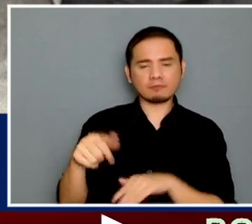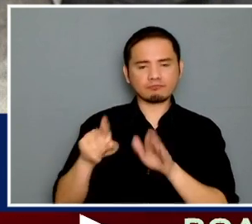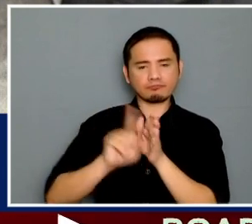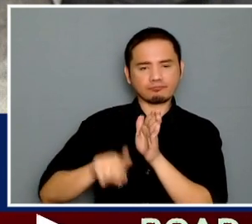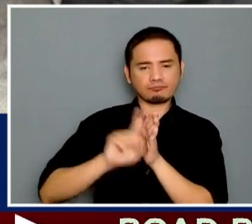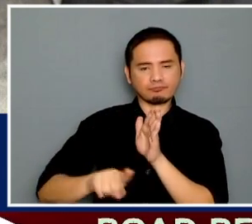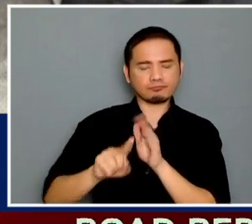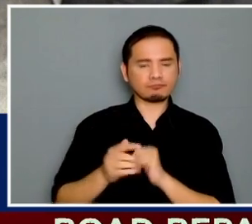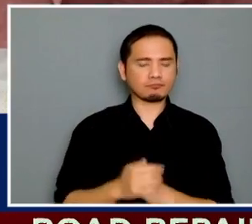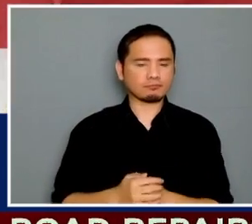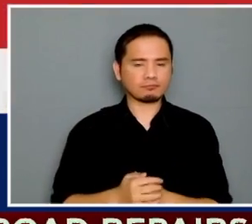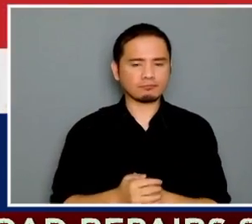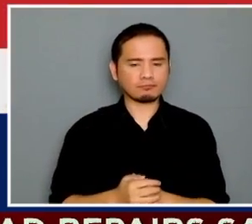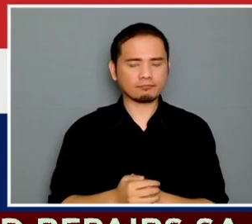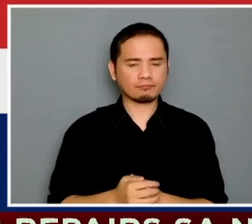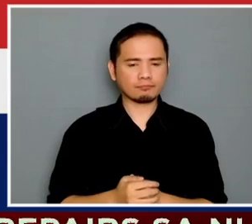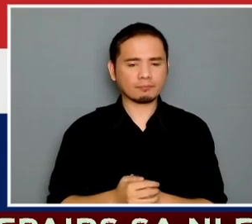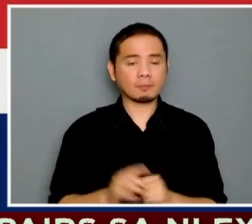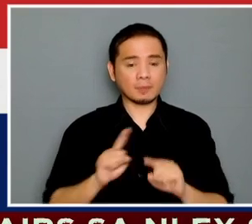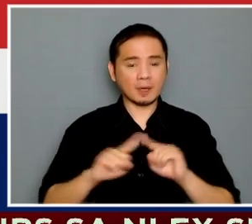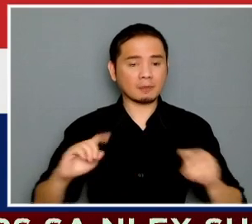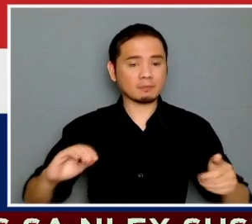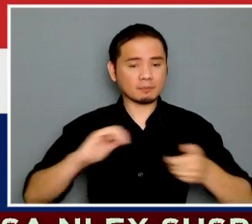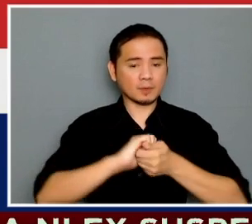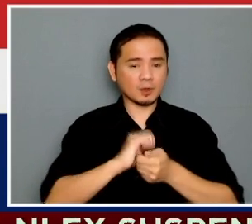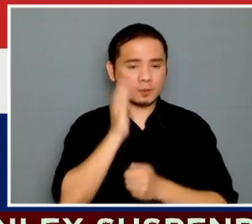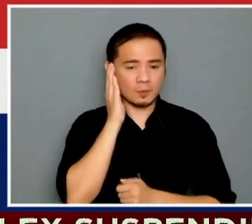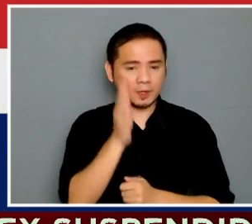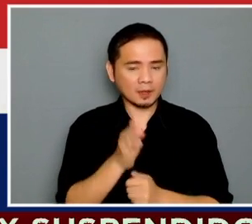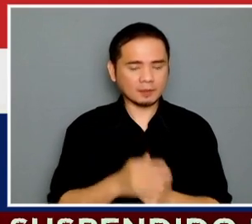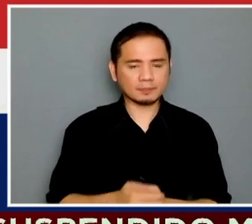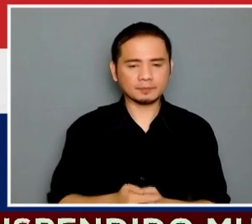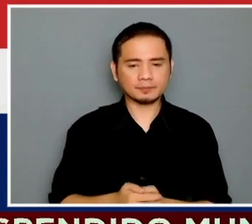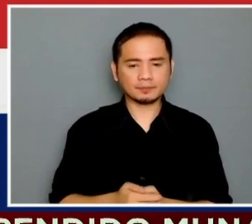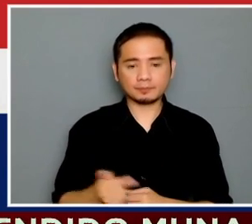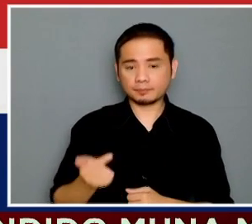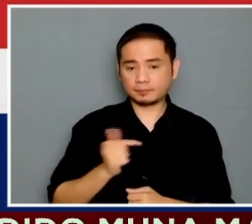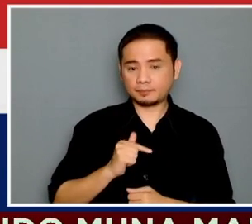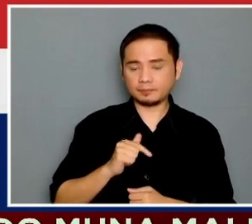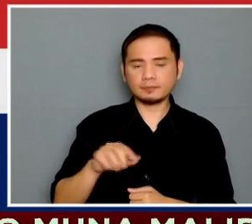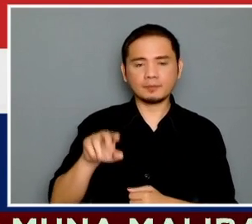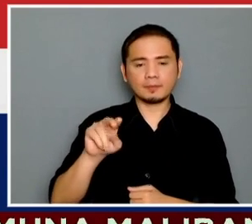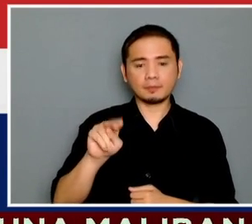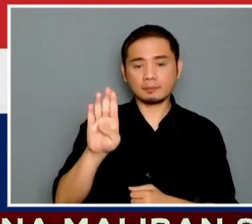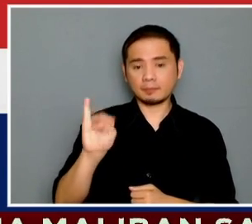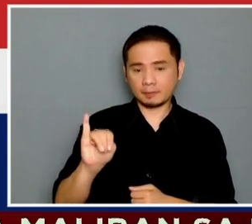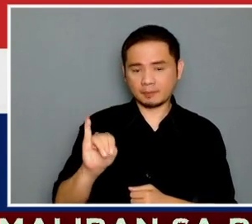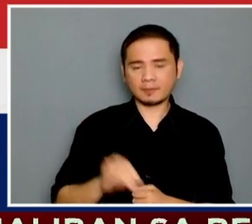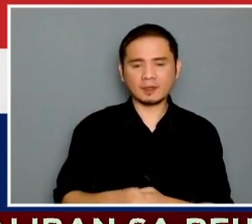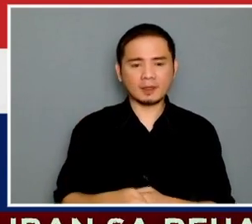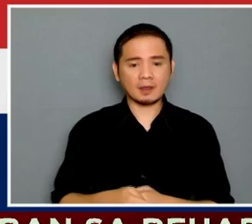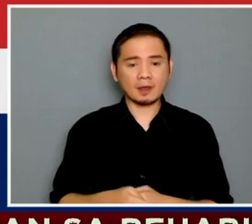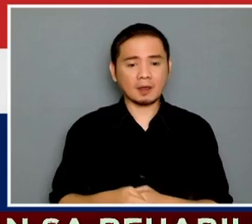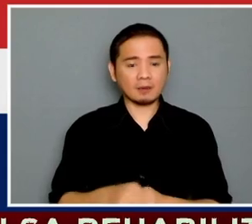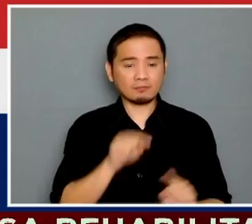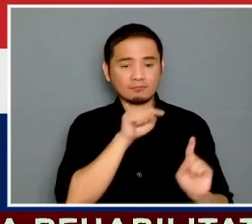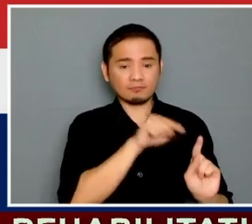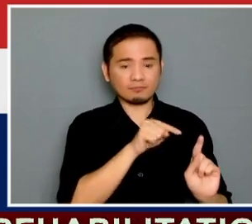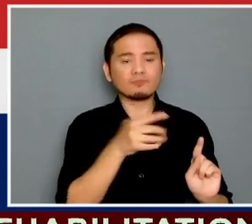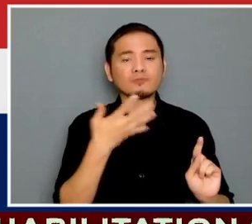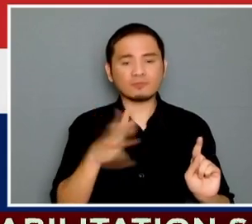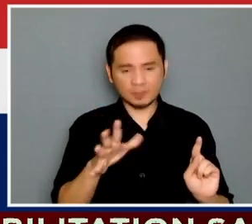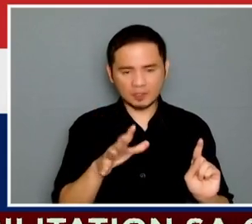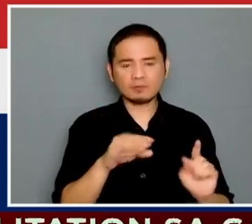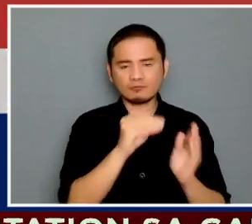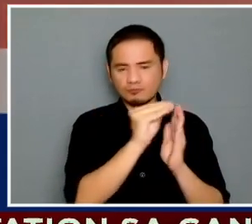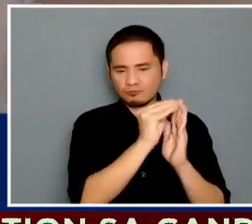mag-investigate, further investigation. Ayon sa NBI, nagbigay na kahapon ang inmate ng supplemental affidavit sa Death